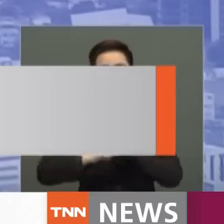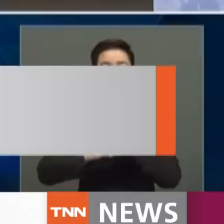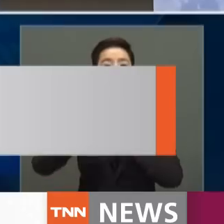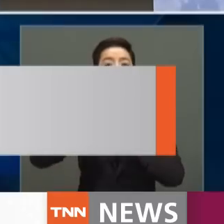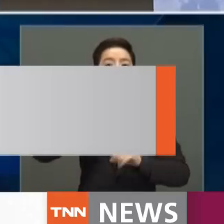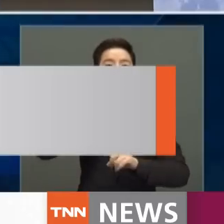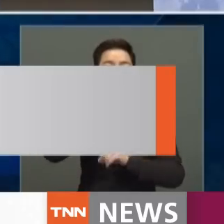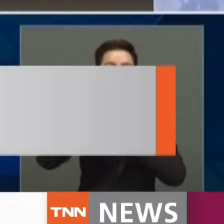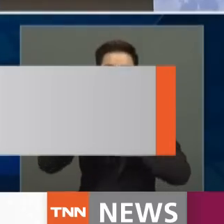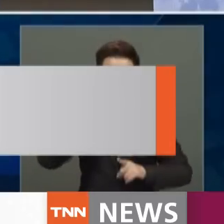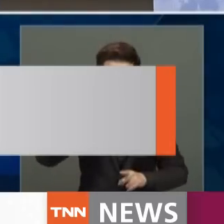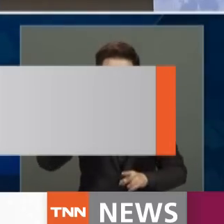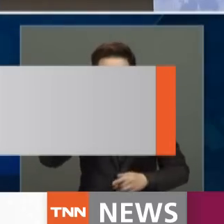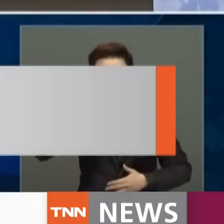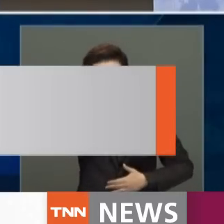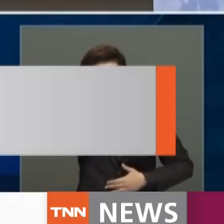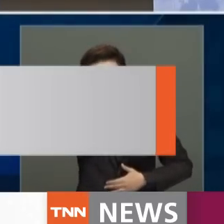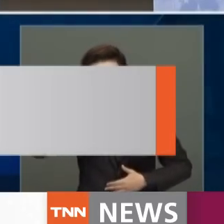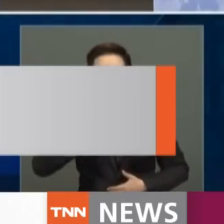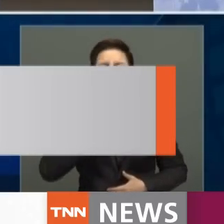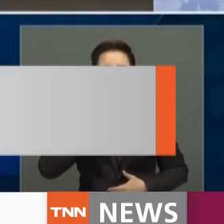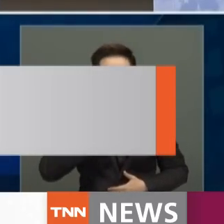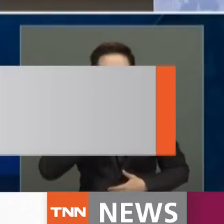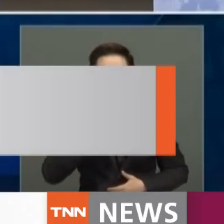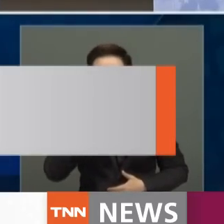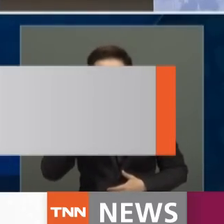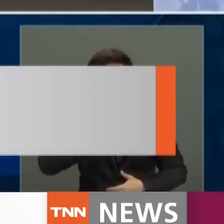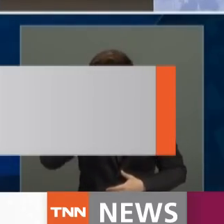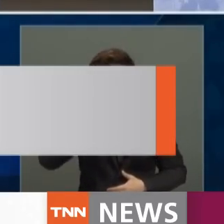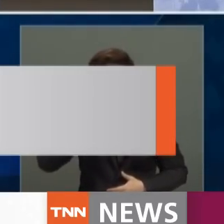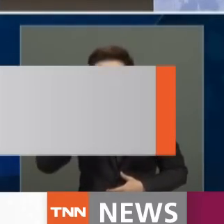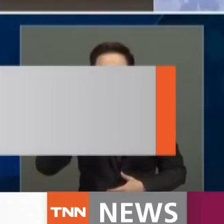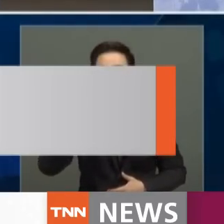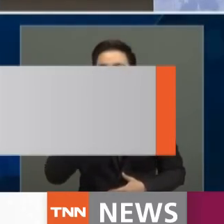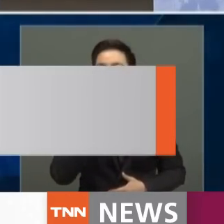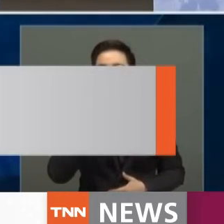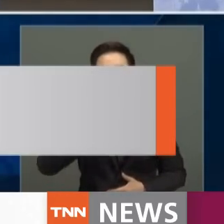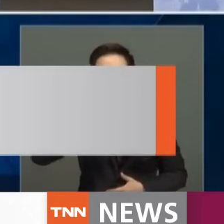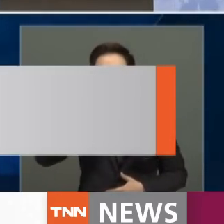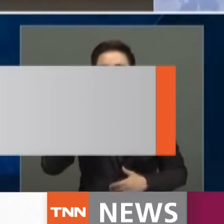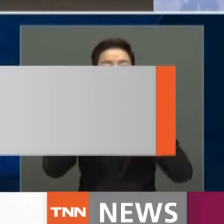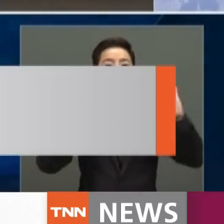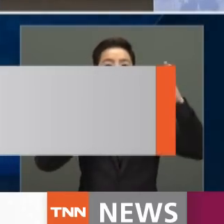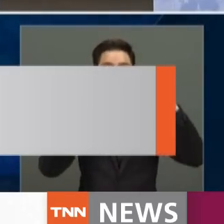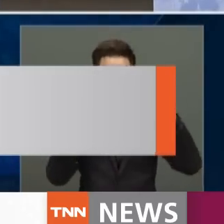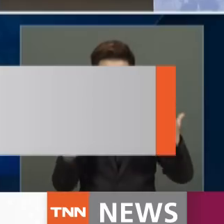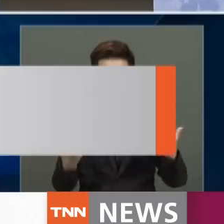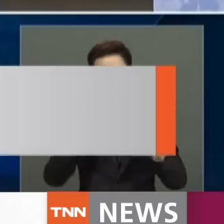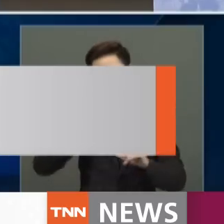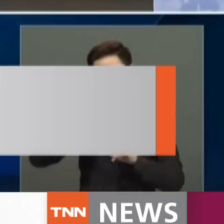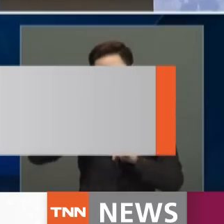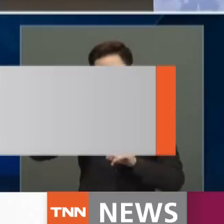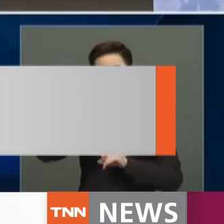มอาการที่สำคัญก็คือมีไข้ไอจมูกไม่ได้กลิ่นลิ้นไม่รับรสวันที่5เนี่ยท่